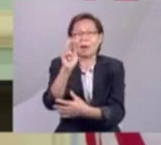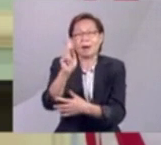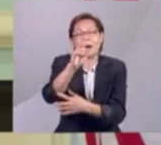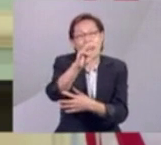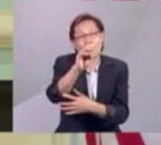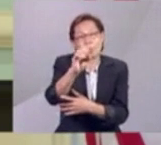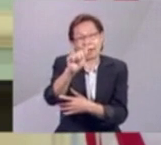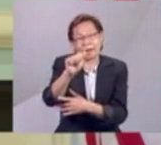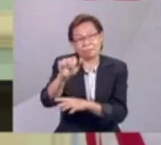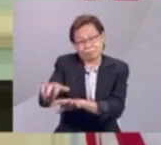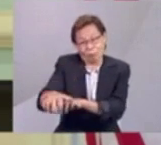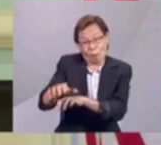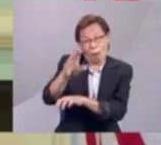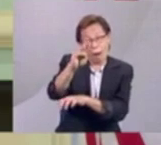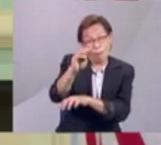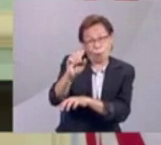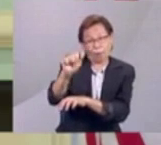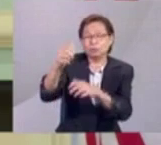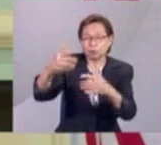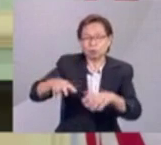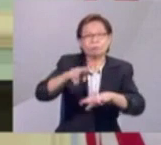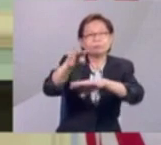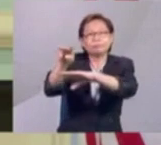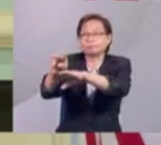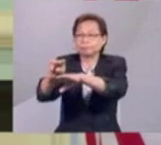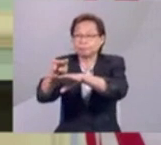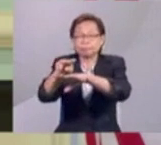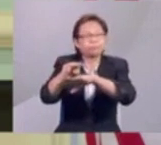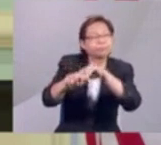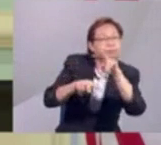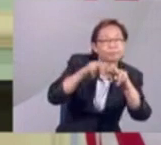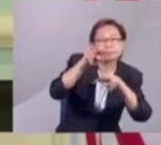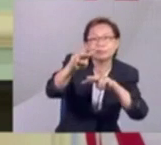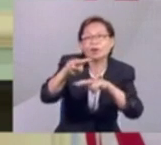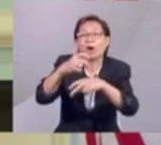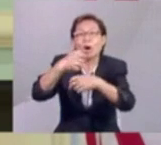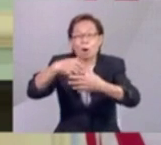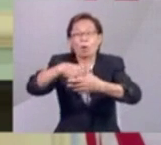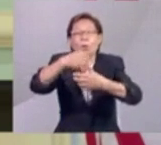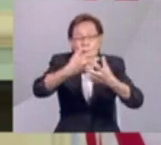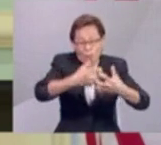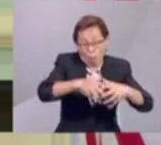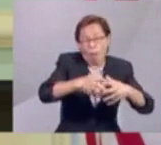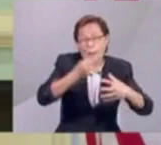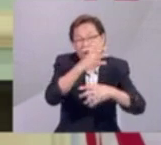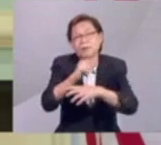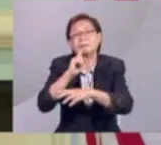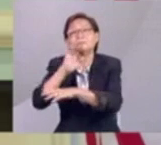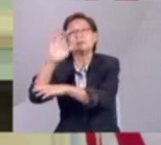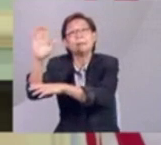dan industri makanan juga telah membuat pemantauan diperingkat pengelolaan makanan dan juga memberi jaminan